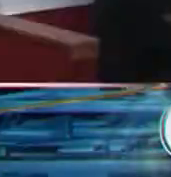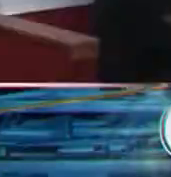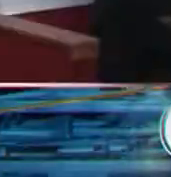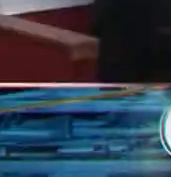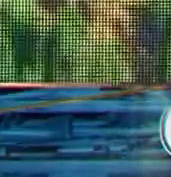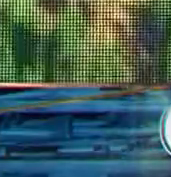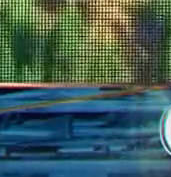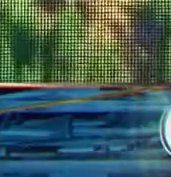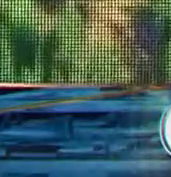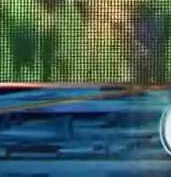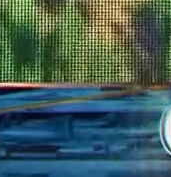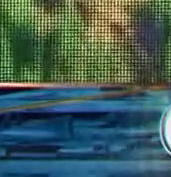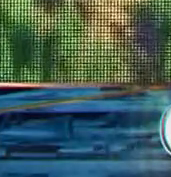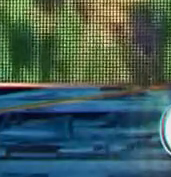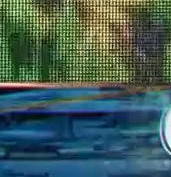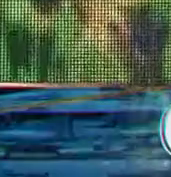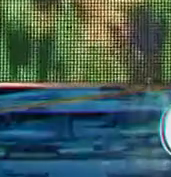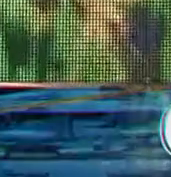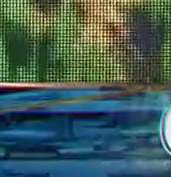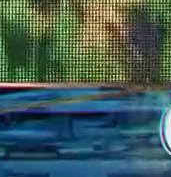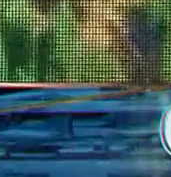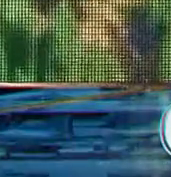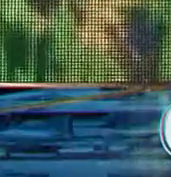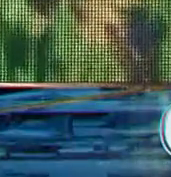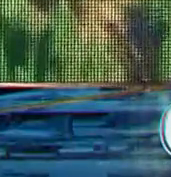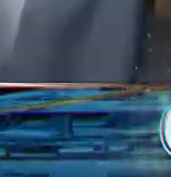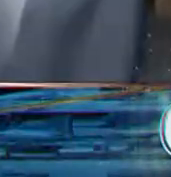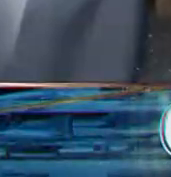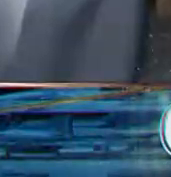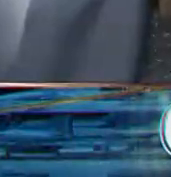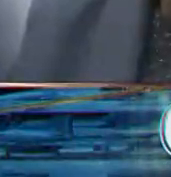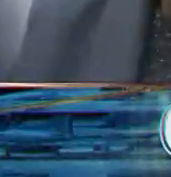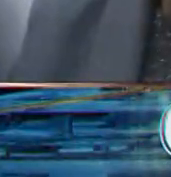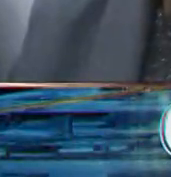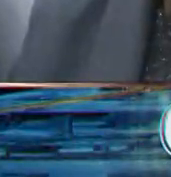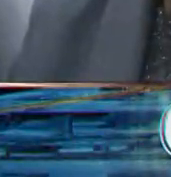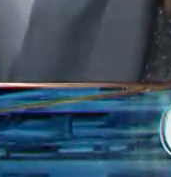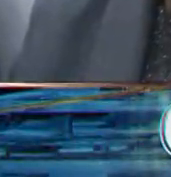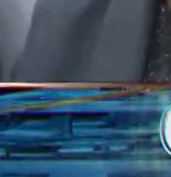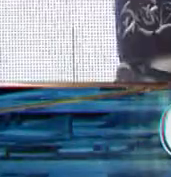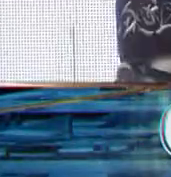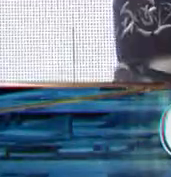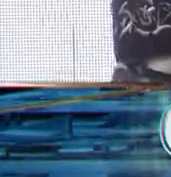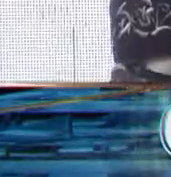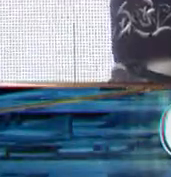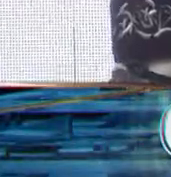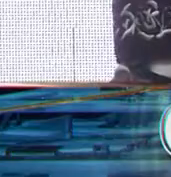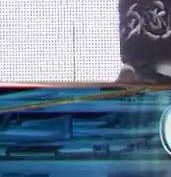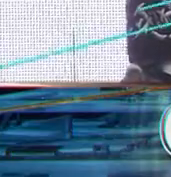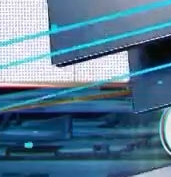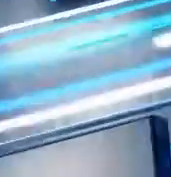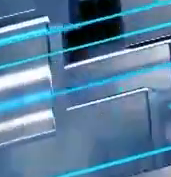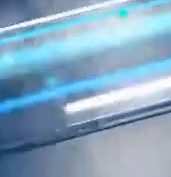Память священна. В канун 175-летнего юбилея Абая Кунамбаева прошел литературный вечер в селе Караса Зраимбекского